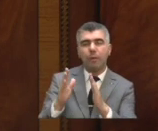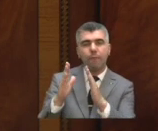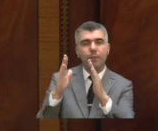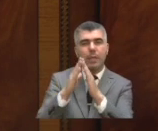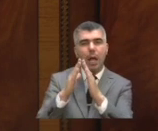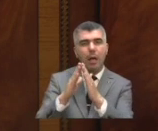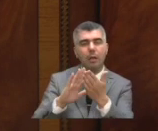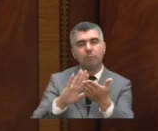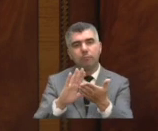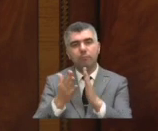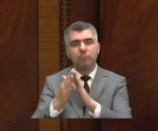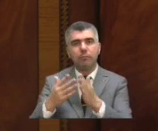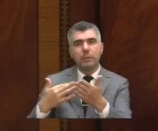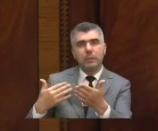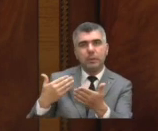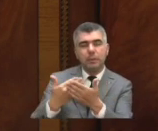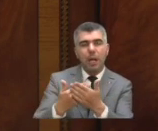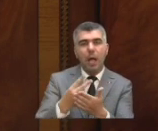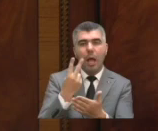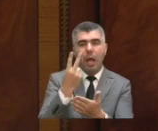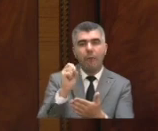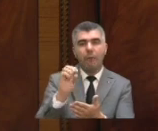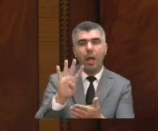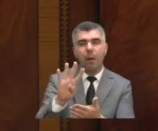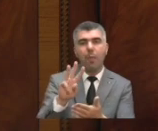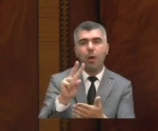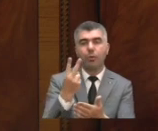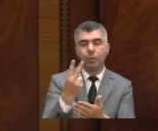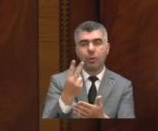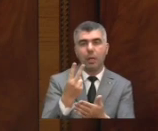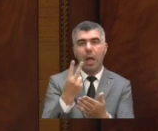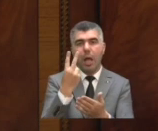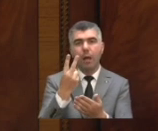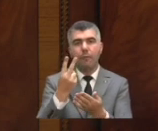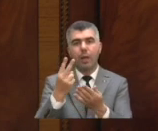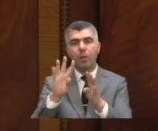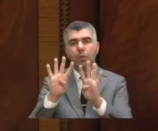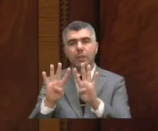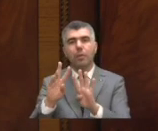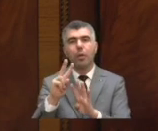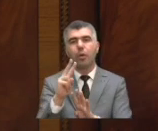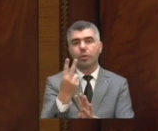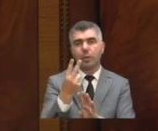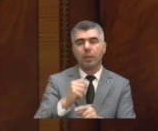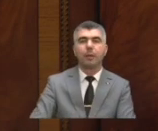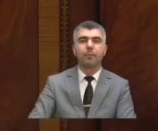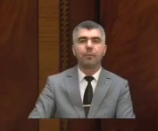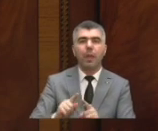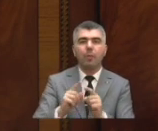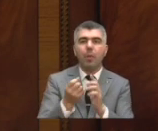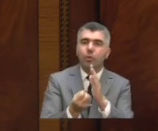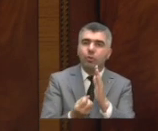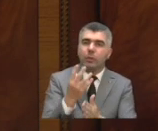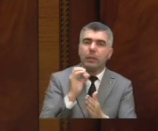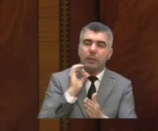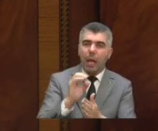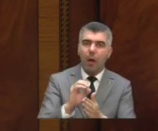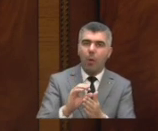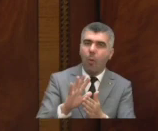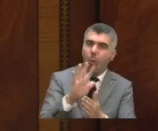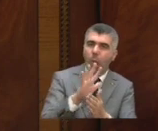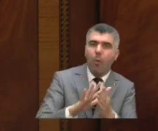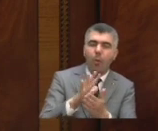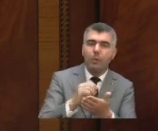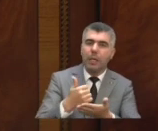الفتره ما بين 2024 و 2028 والذي يروم تجديد المقاربه المتعلقه